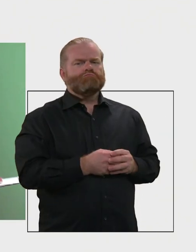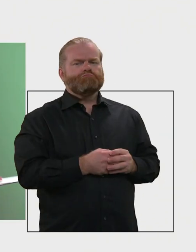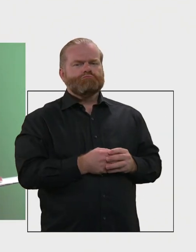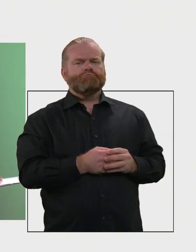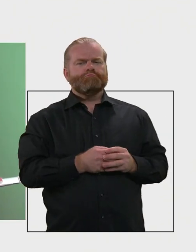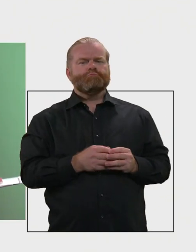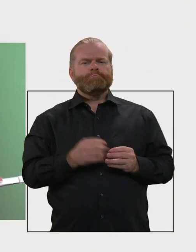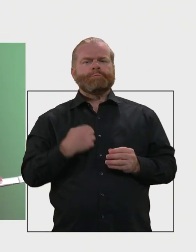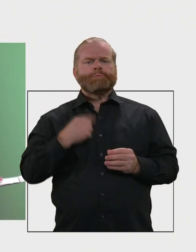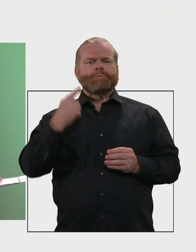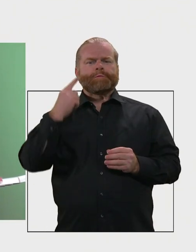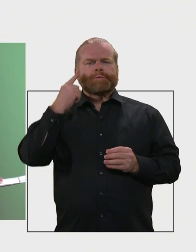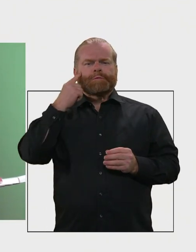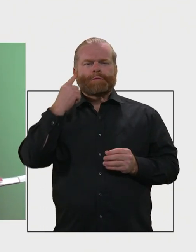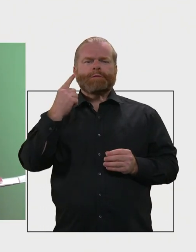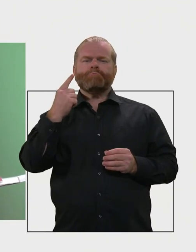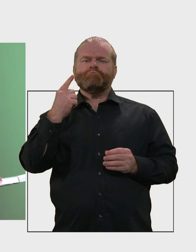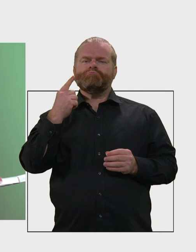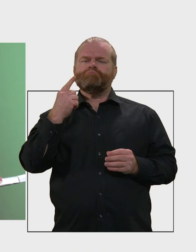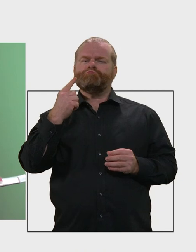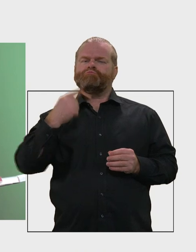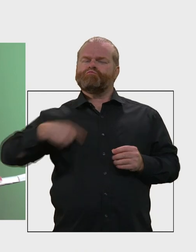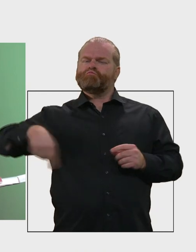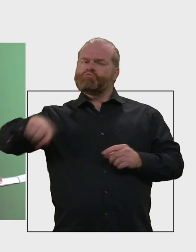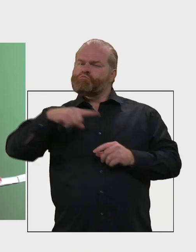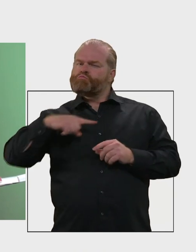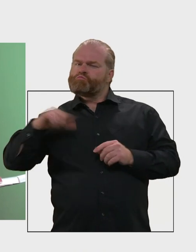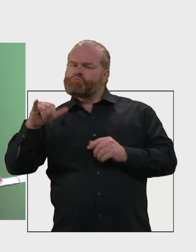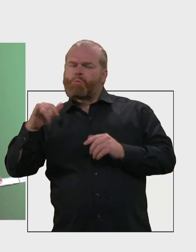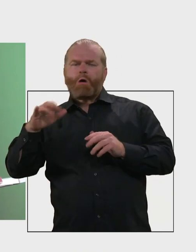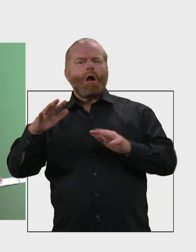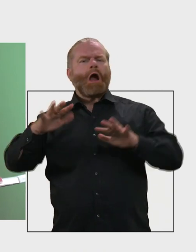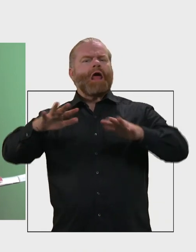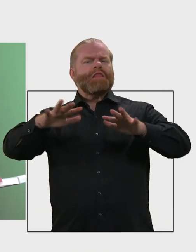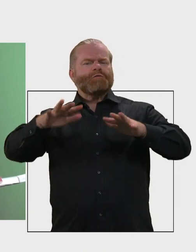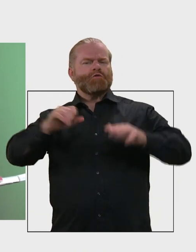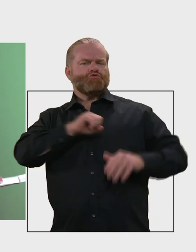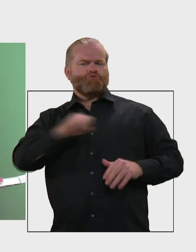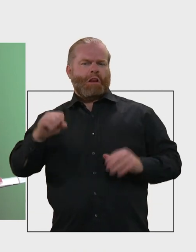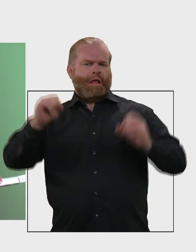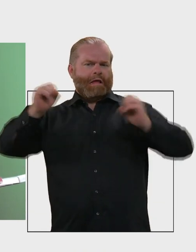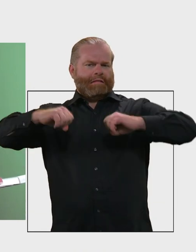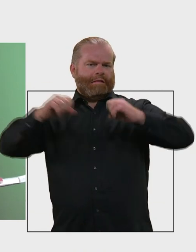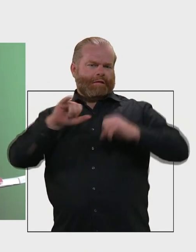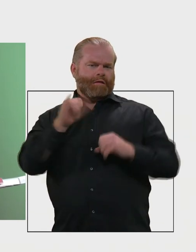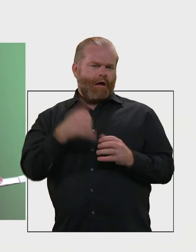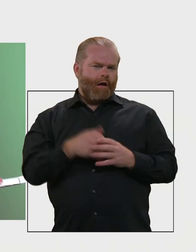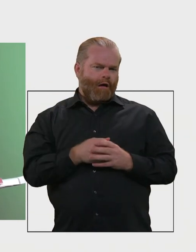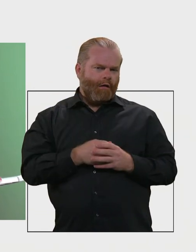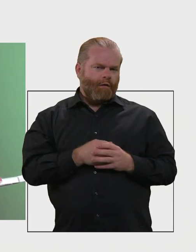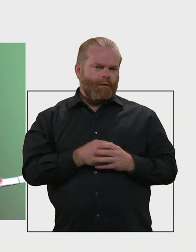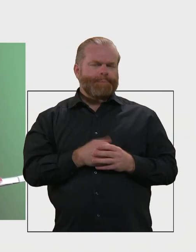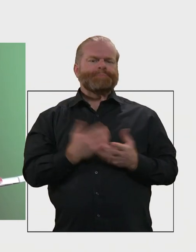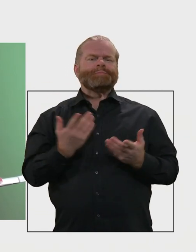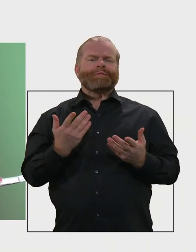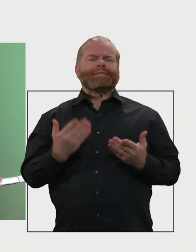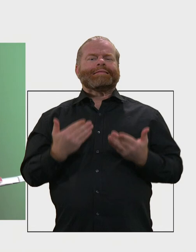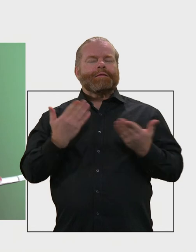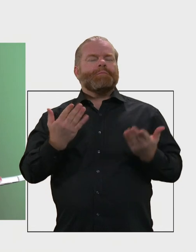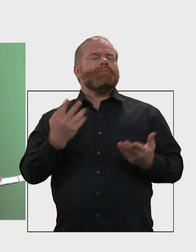ich denke, wir sind uns relativ schnell eigentlich immer einig geworden. Es gibt natürlich unterschiedliche Ideen und